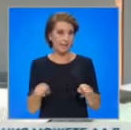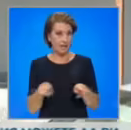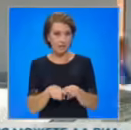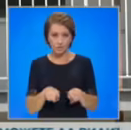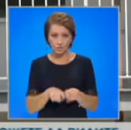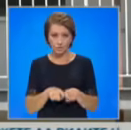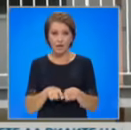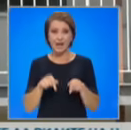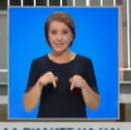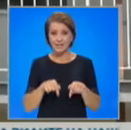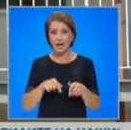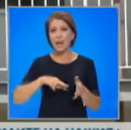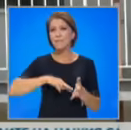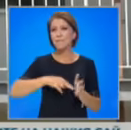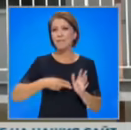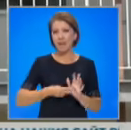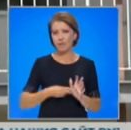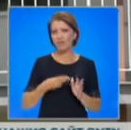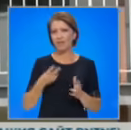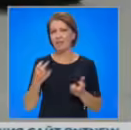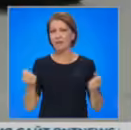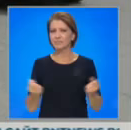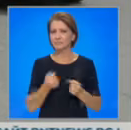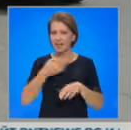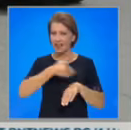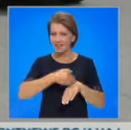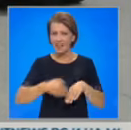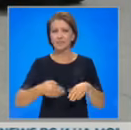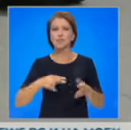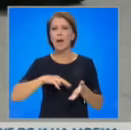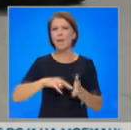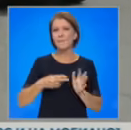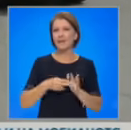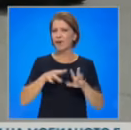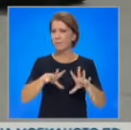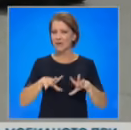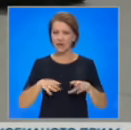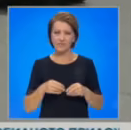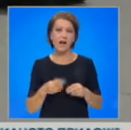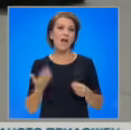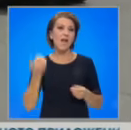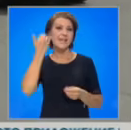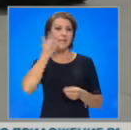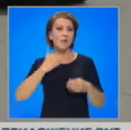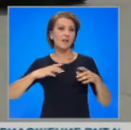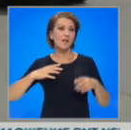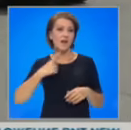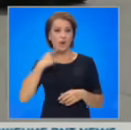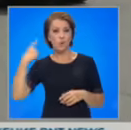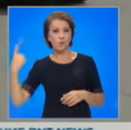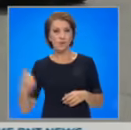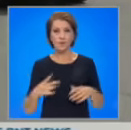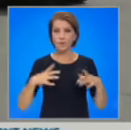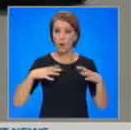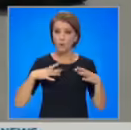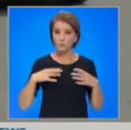настоящия момент плановата дейност и плановата хоспитализация не са преустановени. Използването на годишните отпуски също не са преустановени и това създава